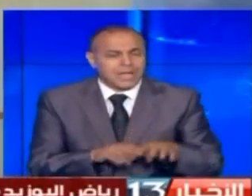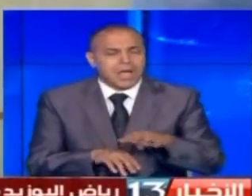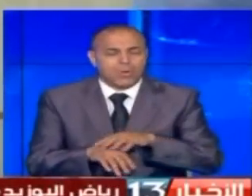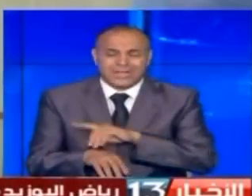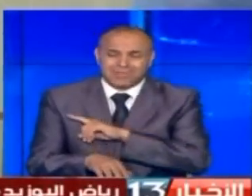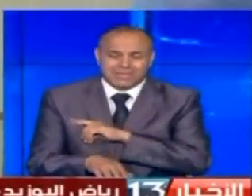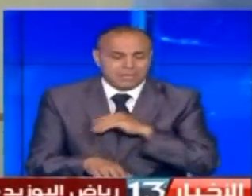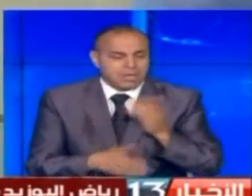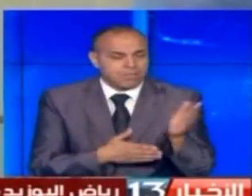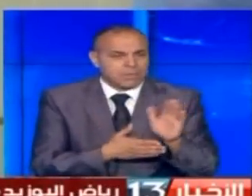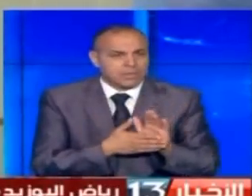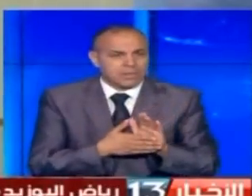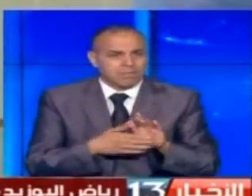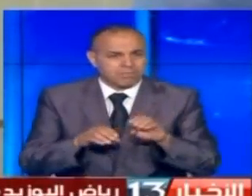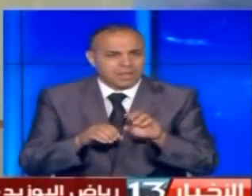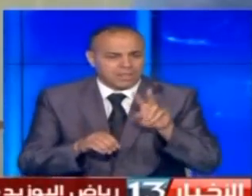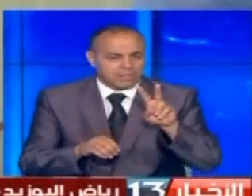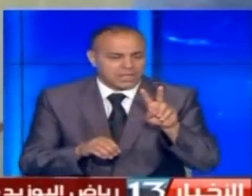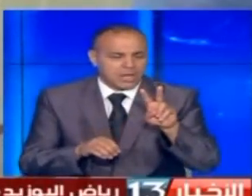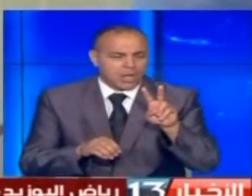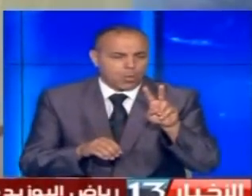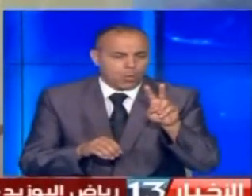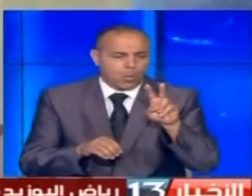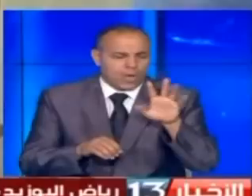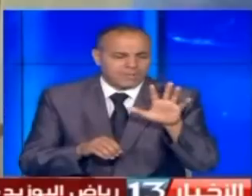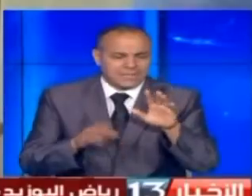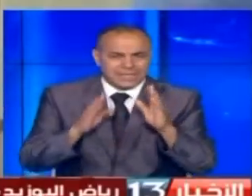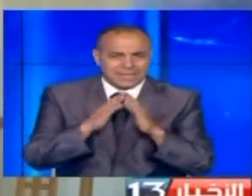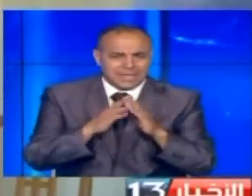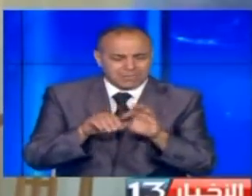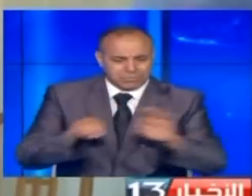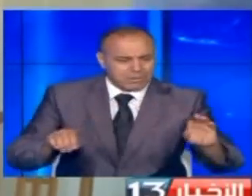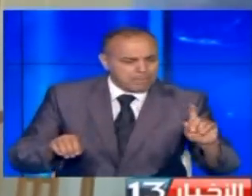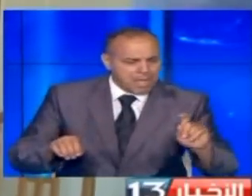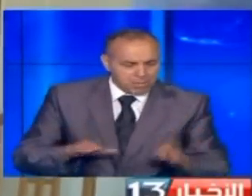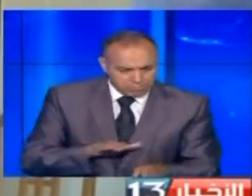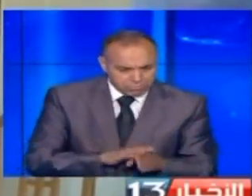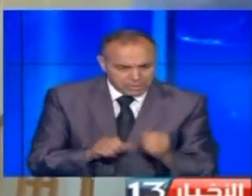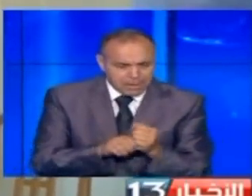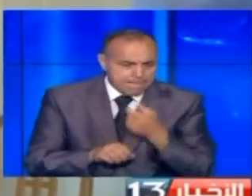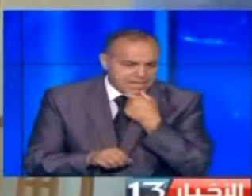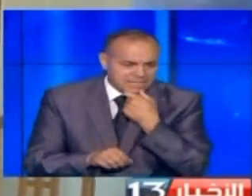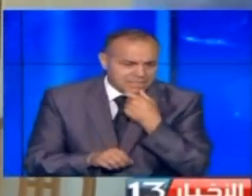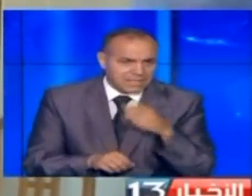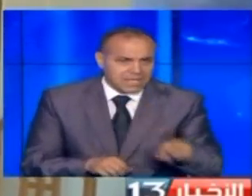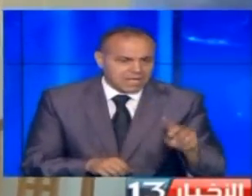مدنين، يتمثل في ربط عدد 52 مسكن بالماء الصالح للشراب. انطلقت الأشغال مارس